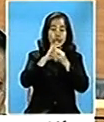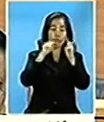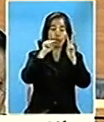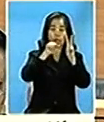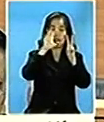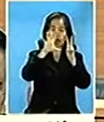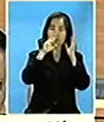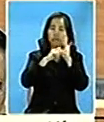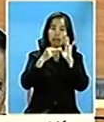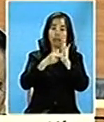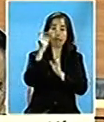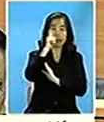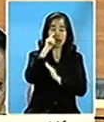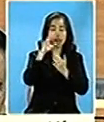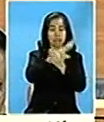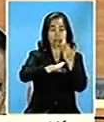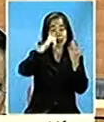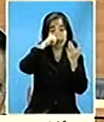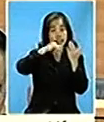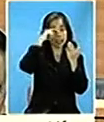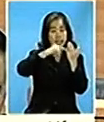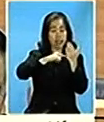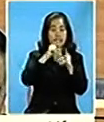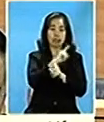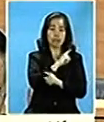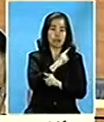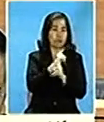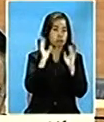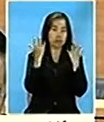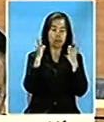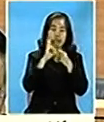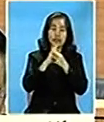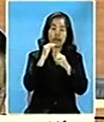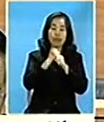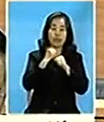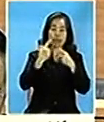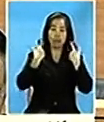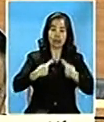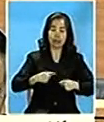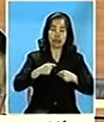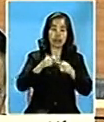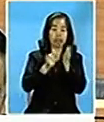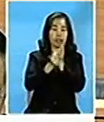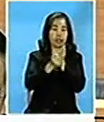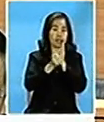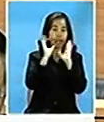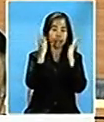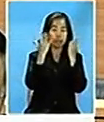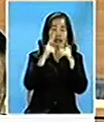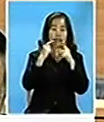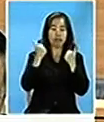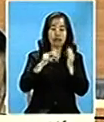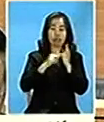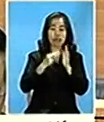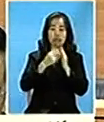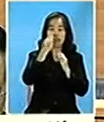หมายความว่าประเทศไทยนั้นไม่ได้ดูแลเรื่องแรงการค้ามนุษย์เลยจึงทำให้เราไม่สามารถค้าอ